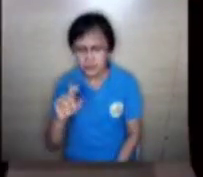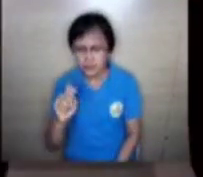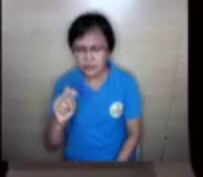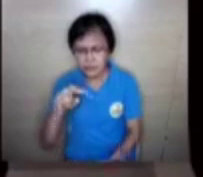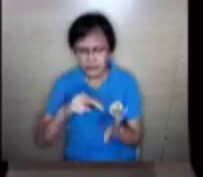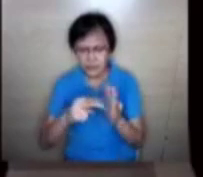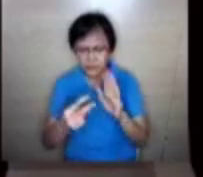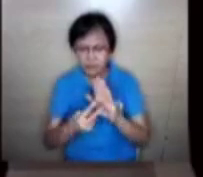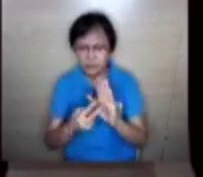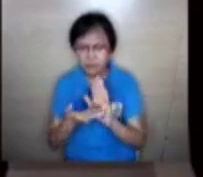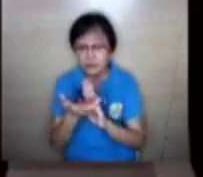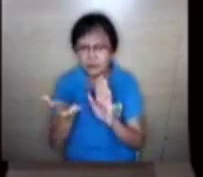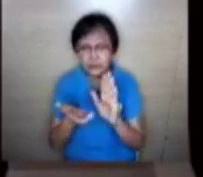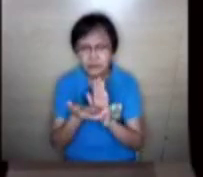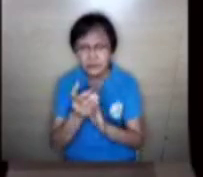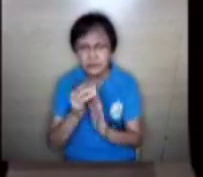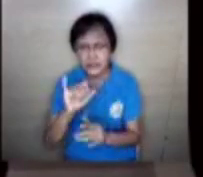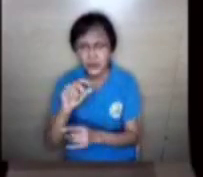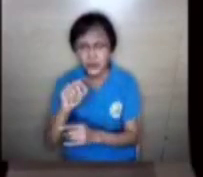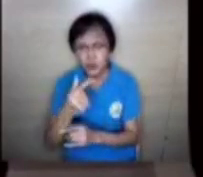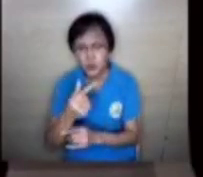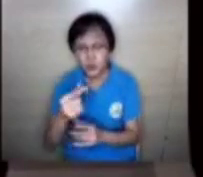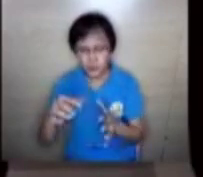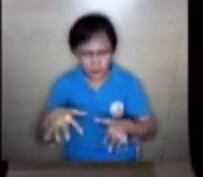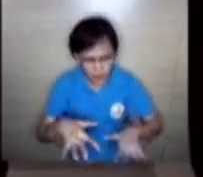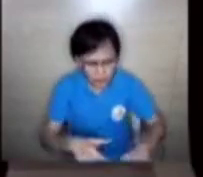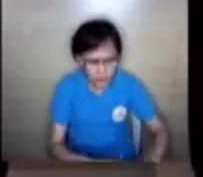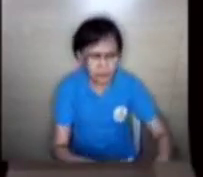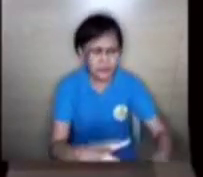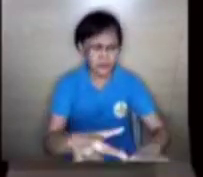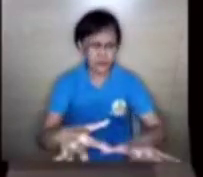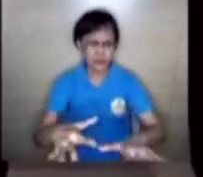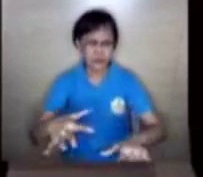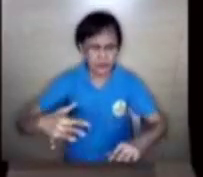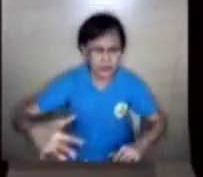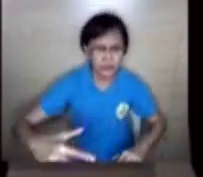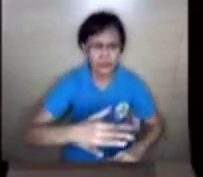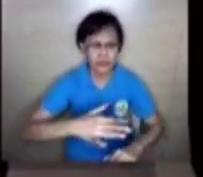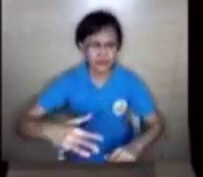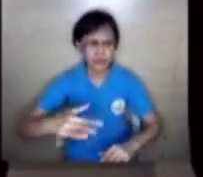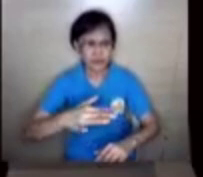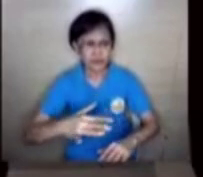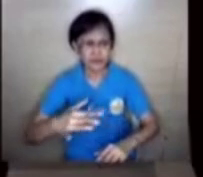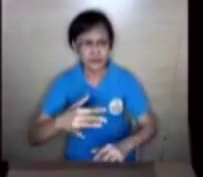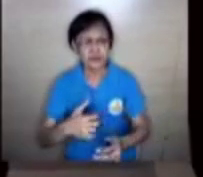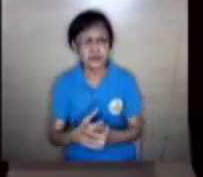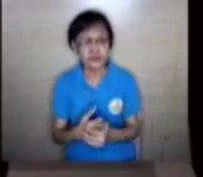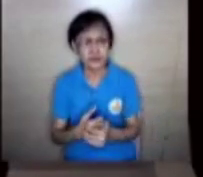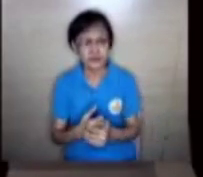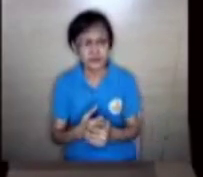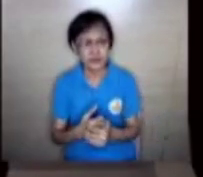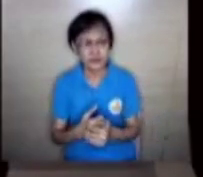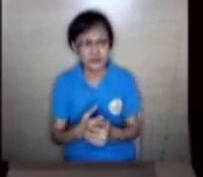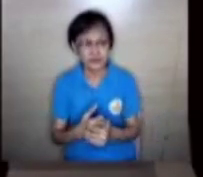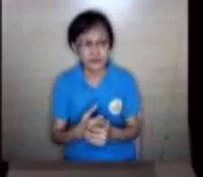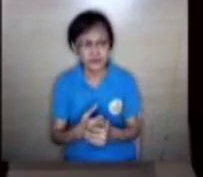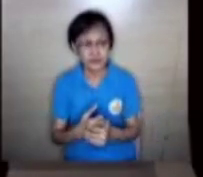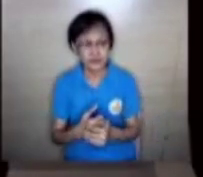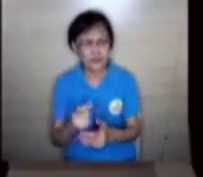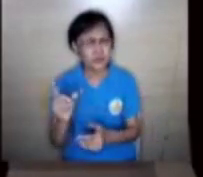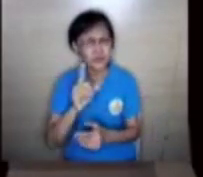na ilog na umaagos sa isa pang bahagi ng katubigan. Angkop na angkop ang salitang